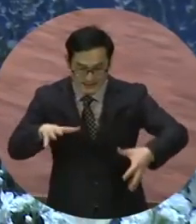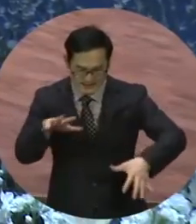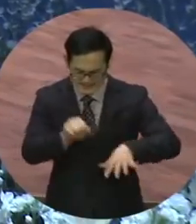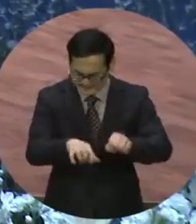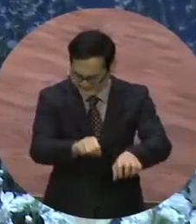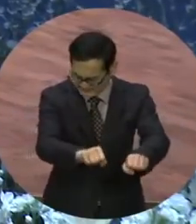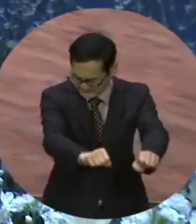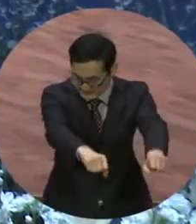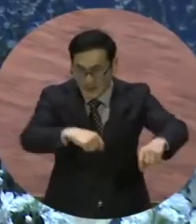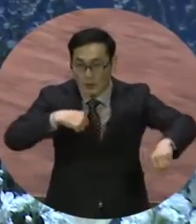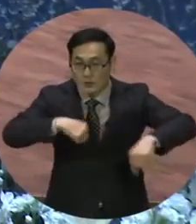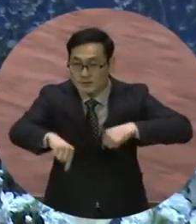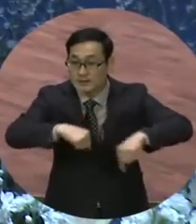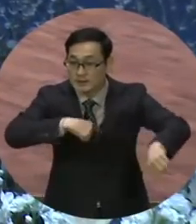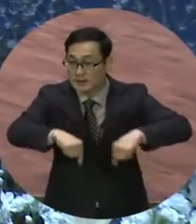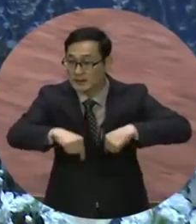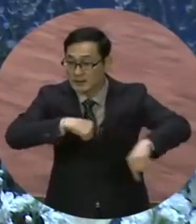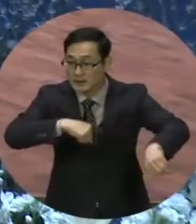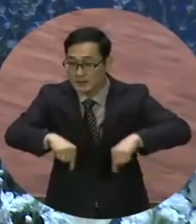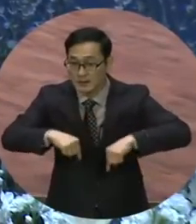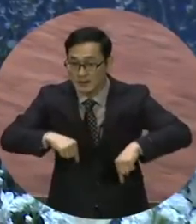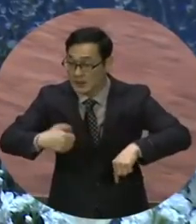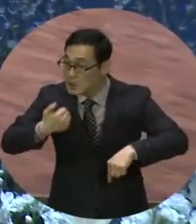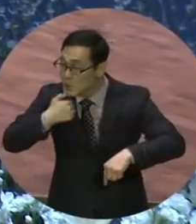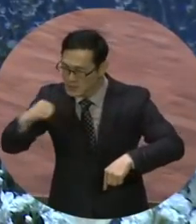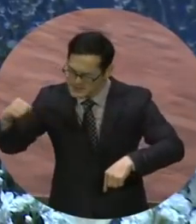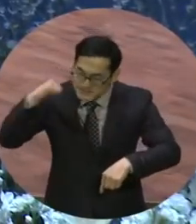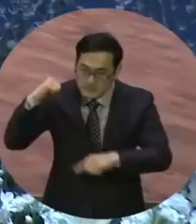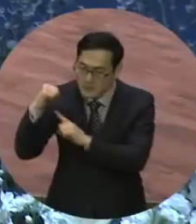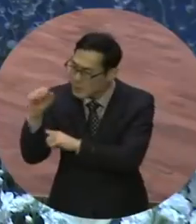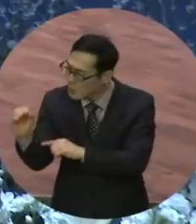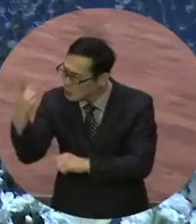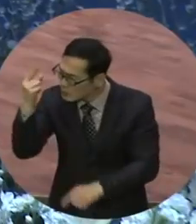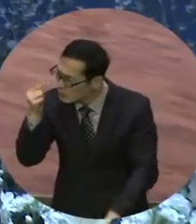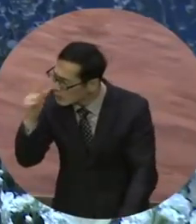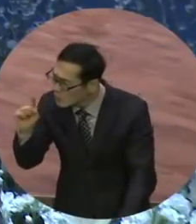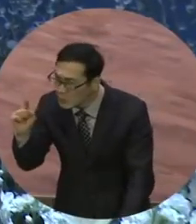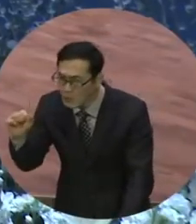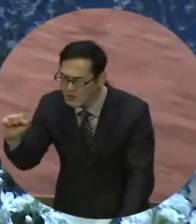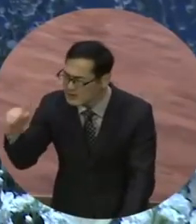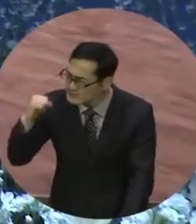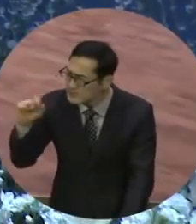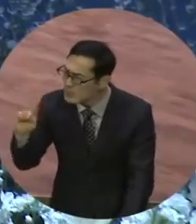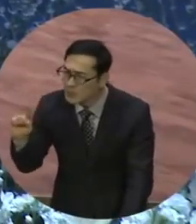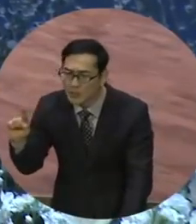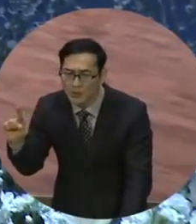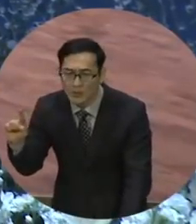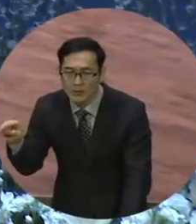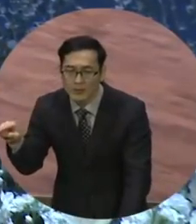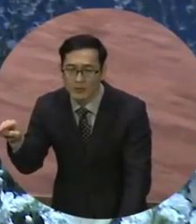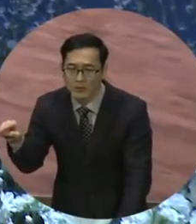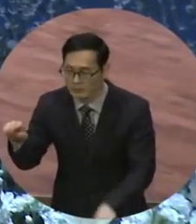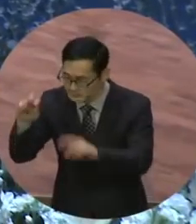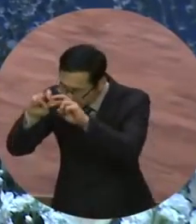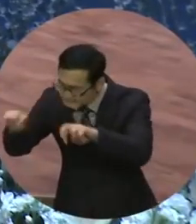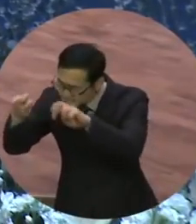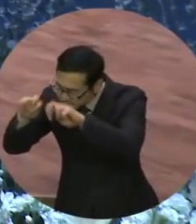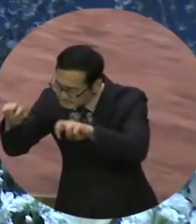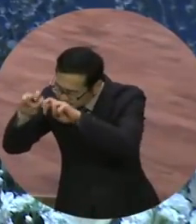통치했을까? 로마의 강점이 뭔가? 라고 하는 여러 가지 분석을 하고 연구를 했는데